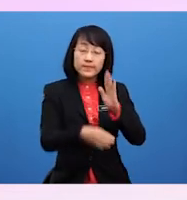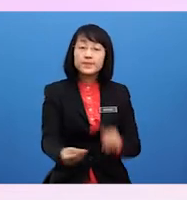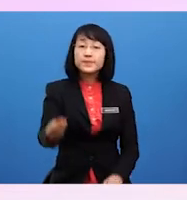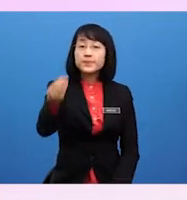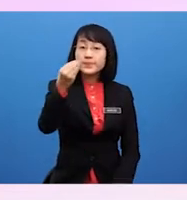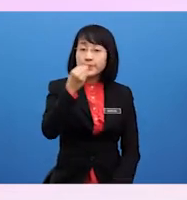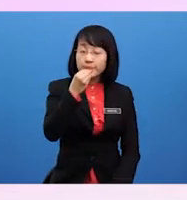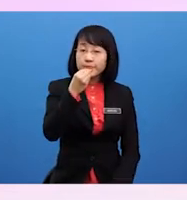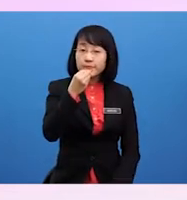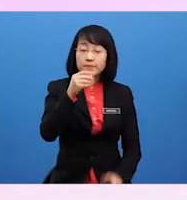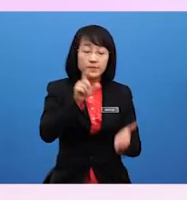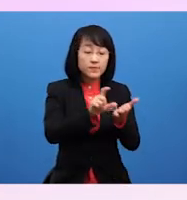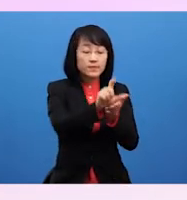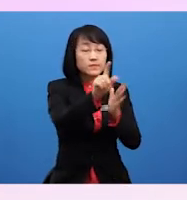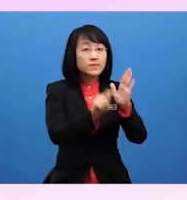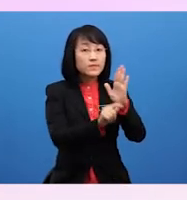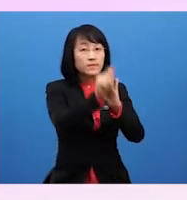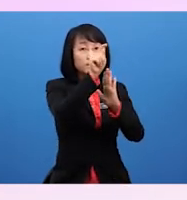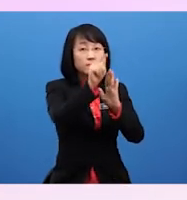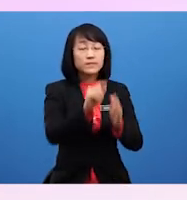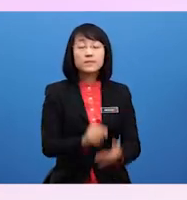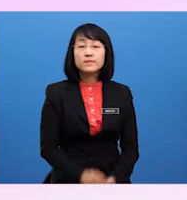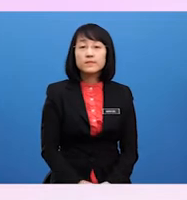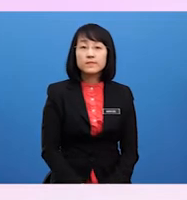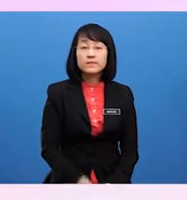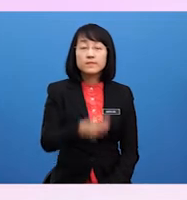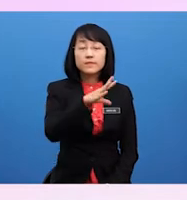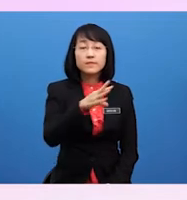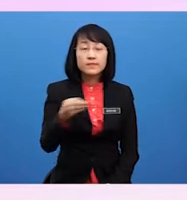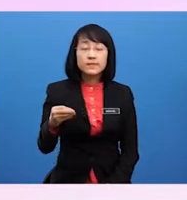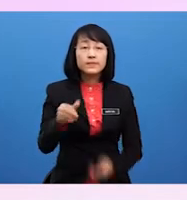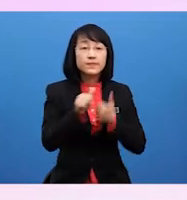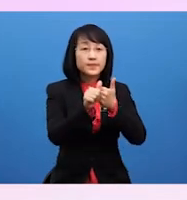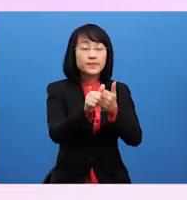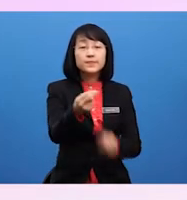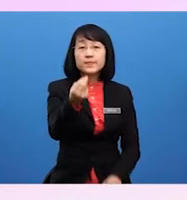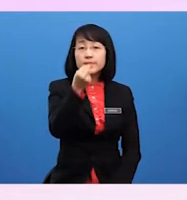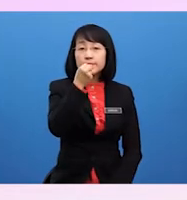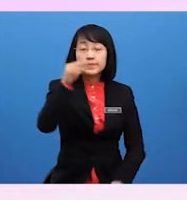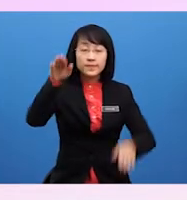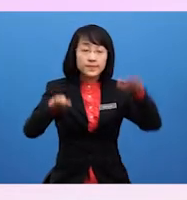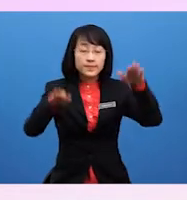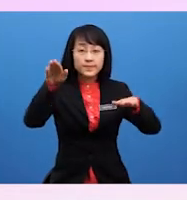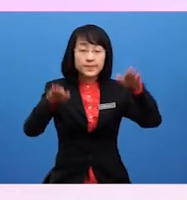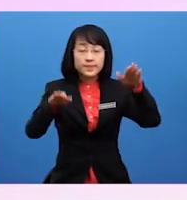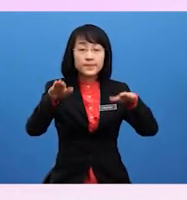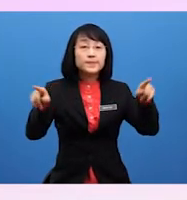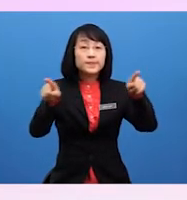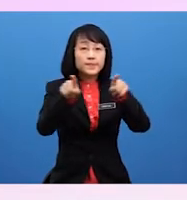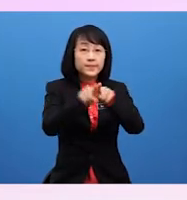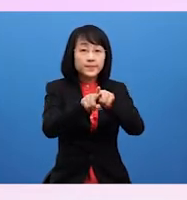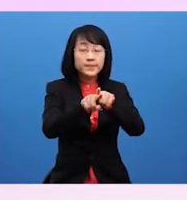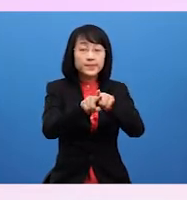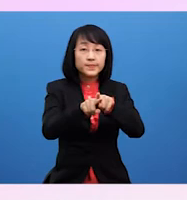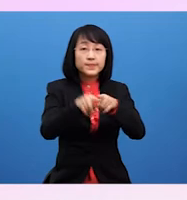makanan berkalori tinggi dan mengamalkan gizi seimbang seperti yang disarankan dalam